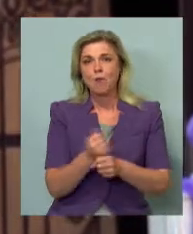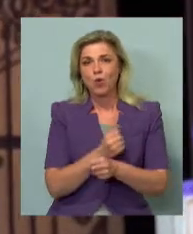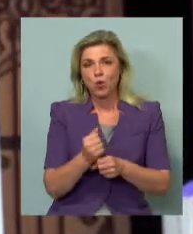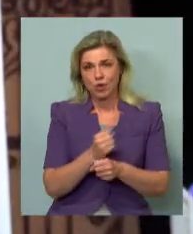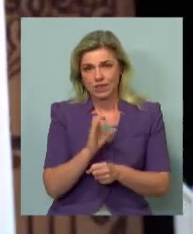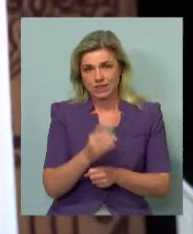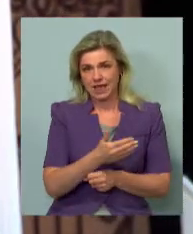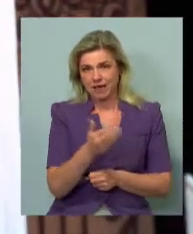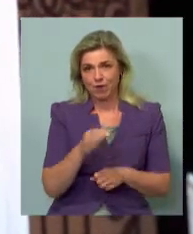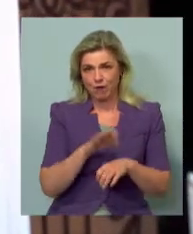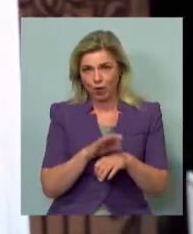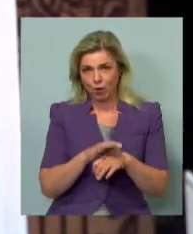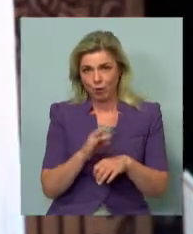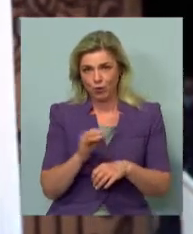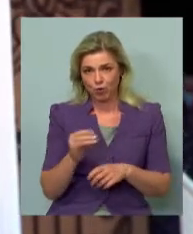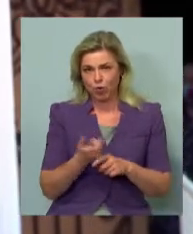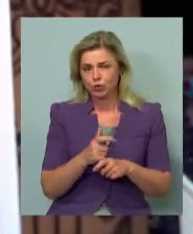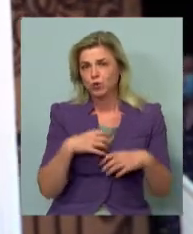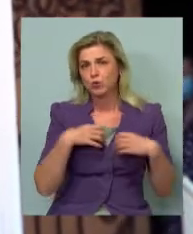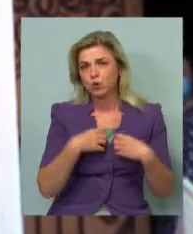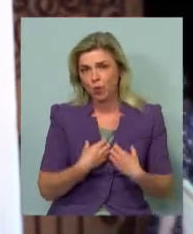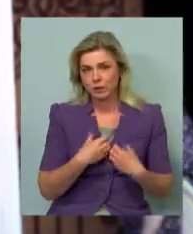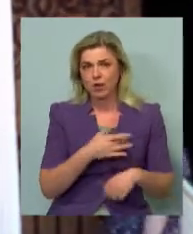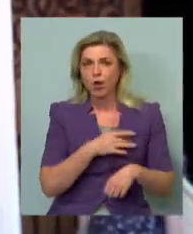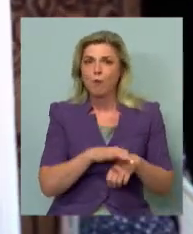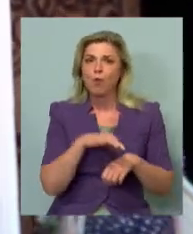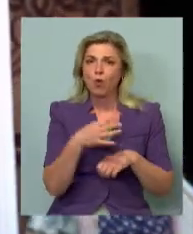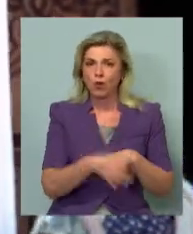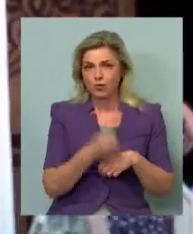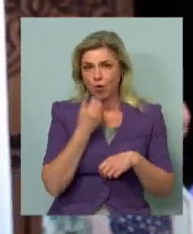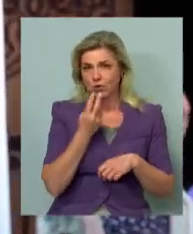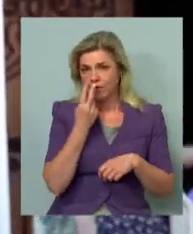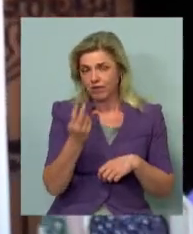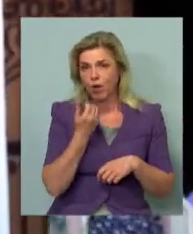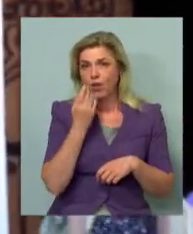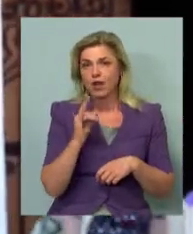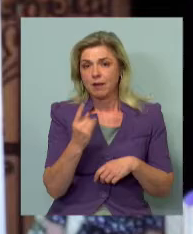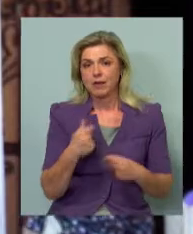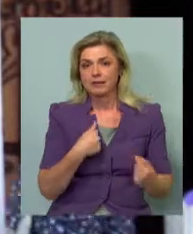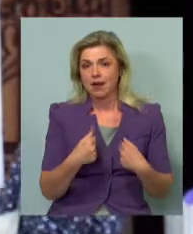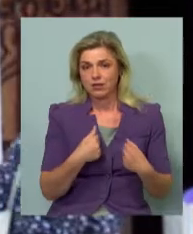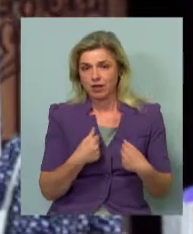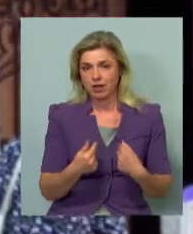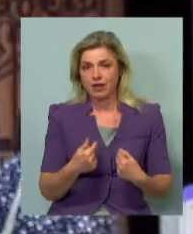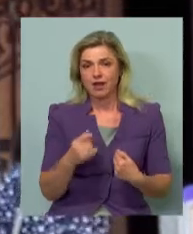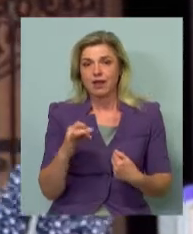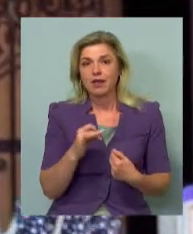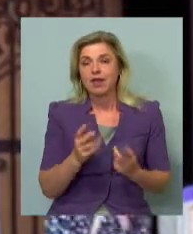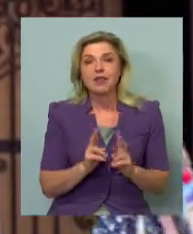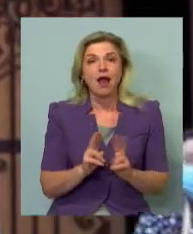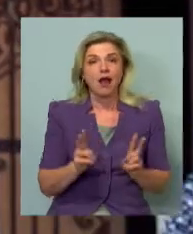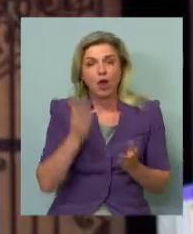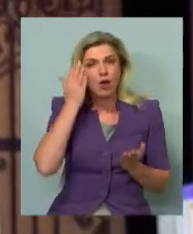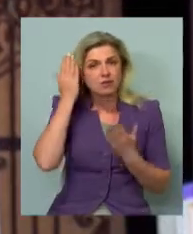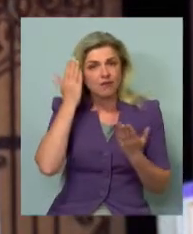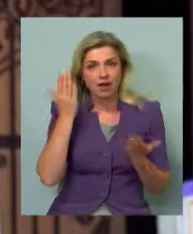їхньою хворобою, тому що це дуже сумно і боляче, коли ти бачиш, що твоя дитина страждає, і що ніяких розваг